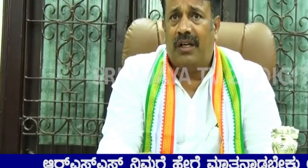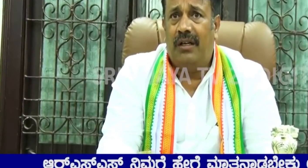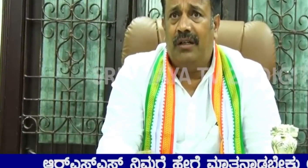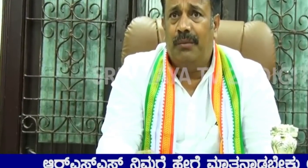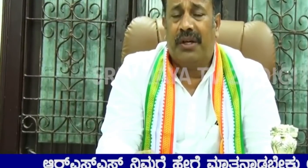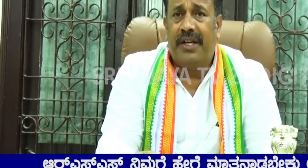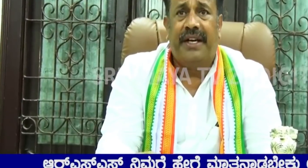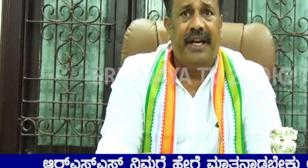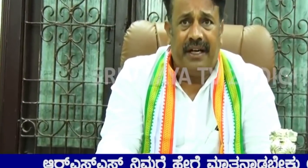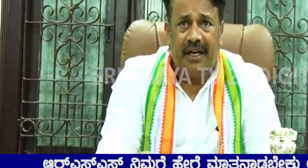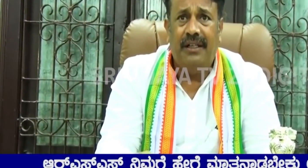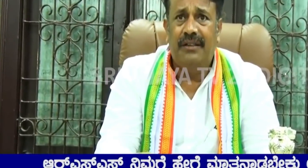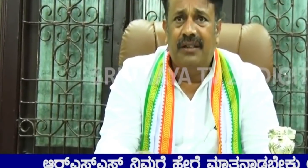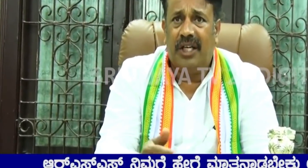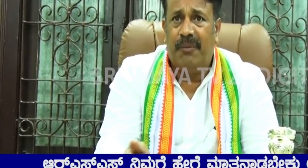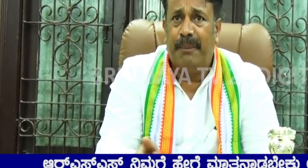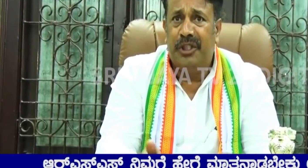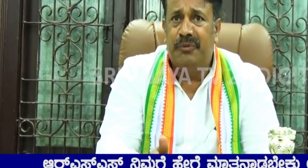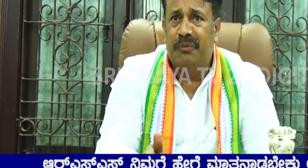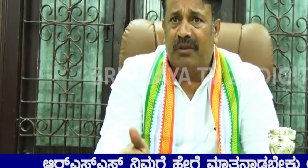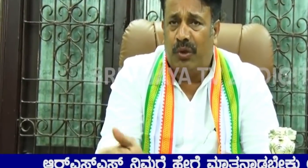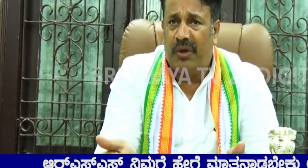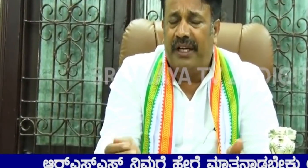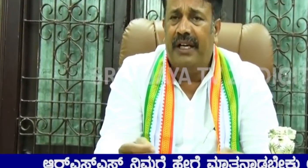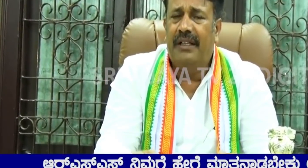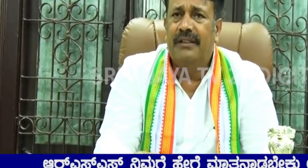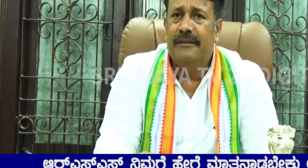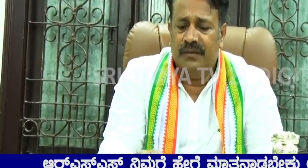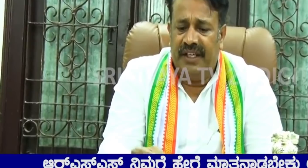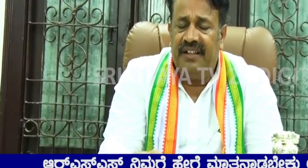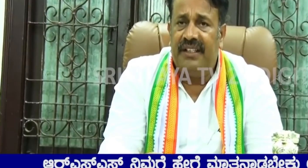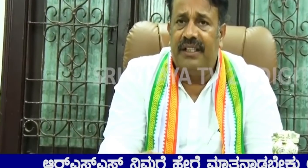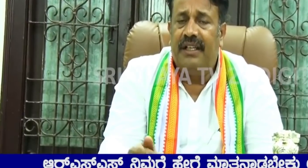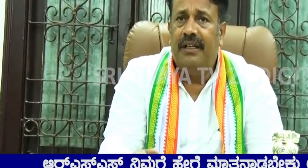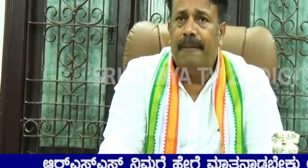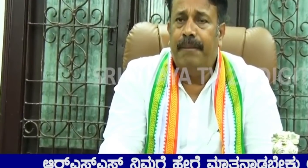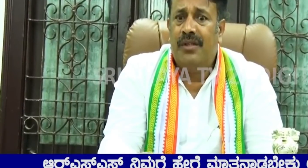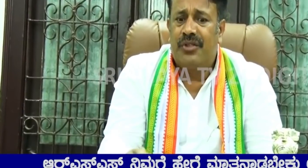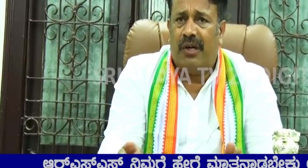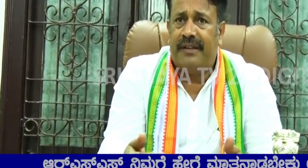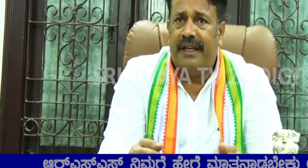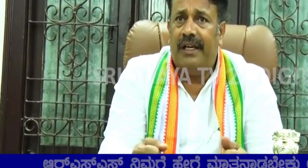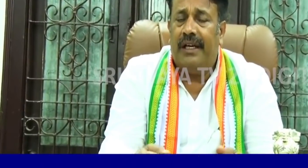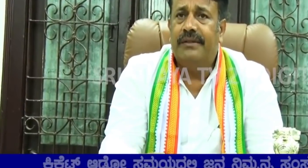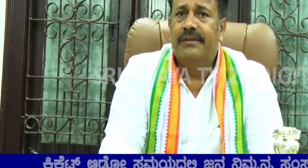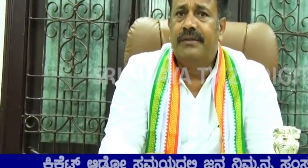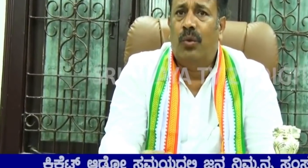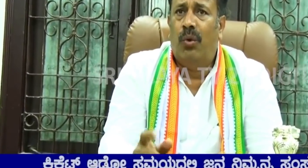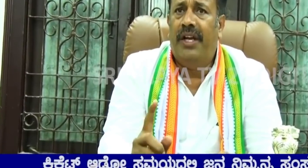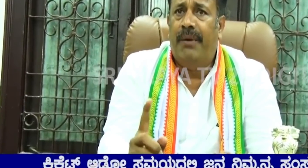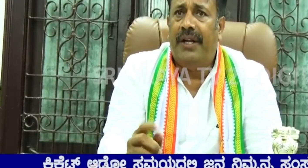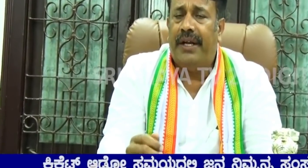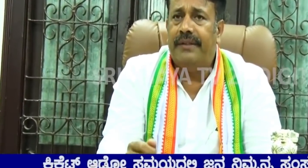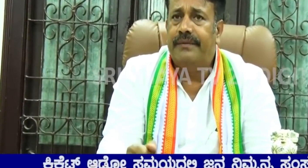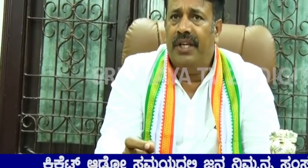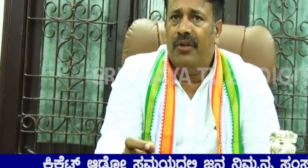ಇದ್ದೀನಿ. ನೀವು ಸುರೇಂದ್ರ ಅವ್ರಿಗೆ ಒಂದ್ ಕಾಲ್ ಮಾಡಿ, ಮಾಡ್ಬಿಟ್ಟು ಮತ್ತೆ ಮಾತಾಡಿ ಮಾತಾಡ್ತೀನಿ. ಆಯ್ತು ಮಾಡಿ, ಮಾಡದೇ ರೀ. ನೀವು ನಾಳೆ ನಾ ತೋರಿಸ್ತೀವಿ ಏನಂತೇಳಿ ಜೈನ್